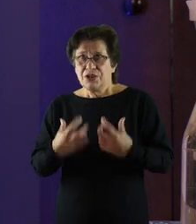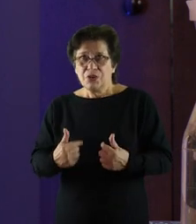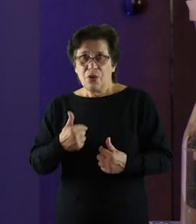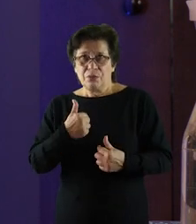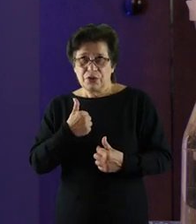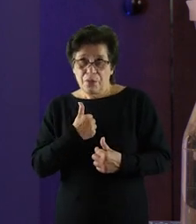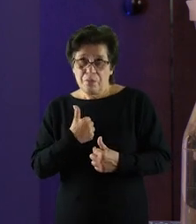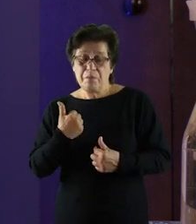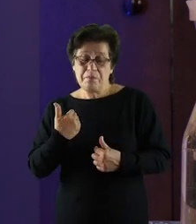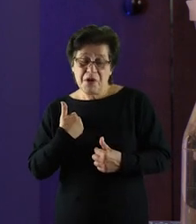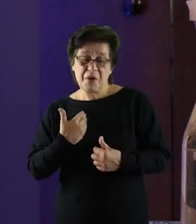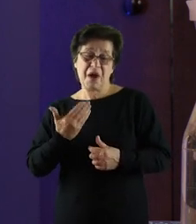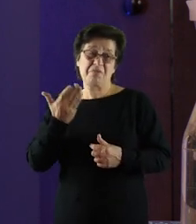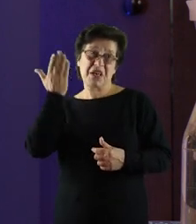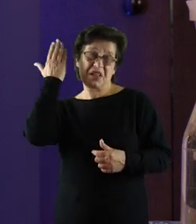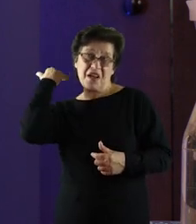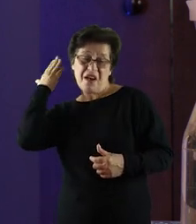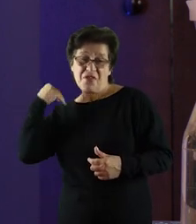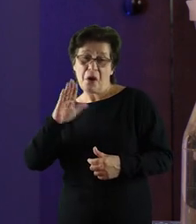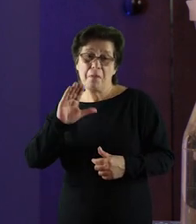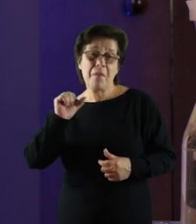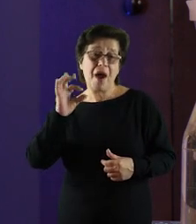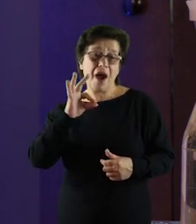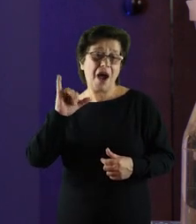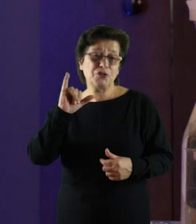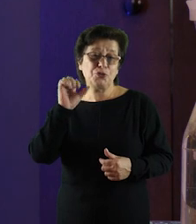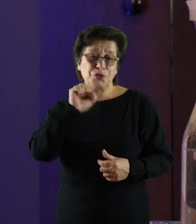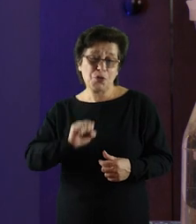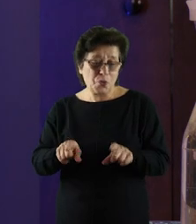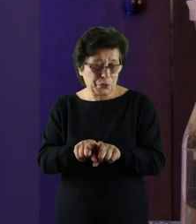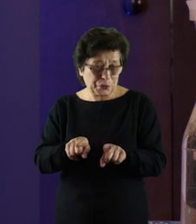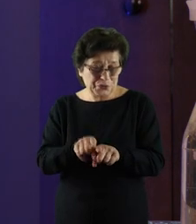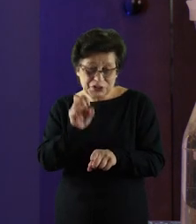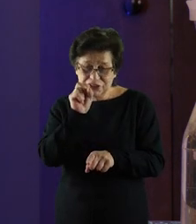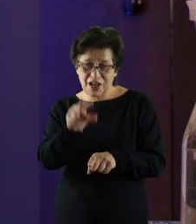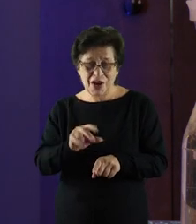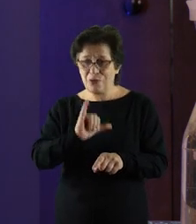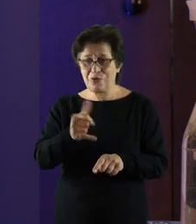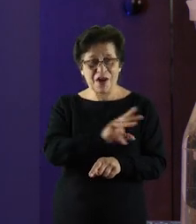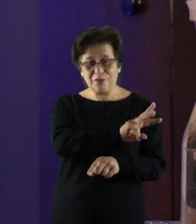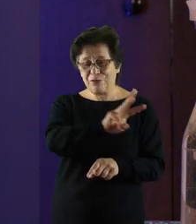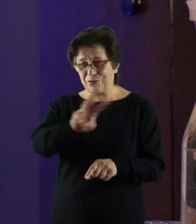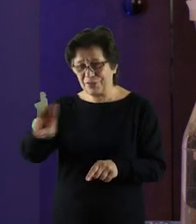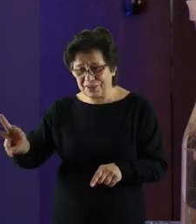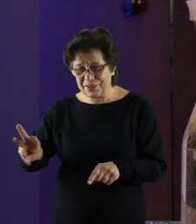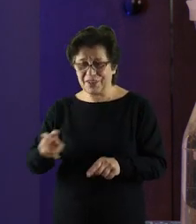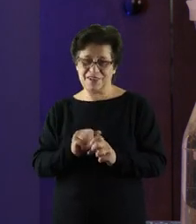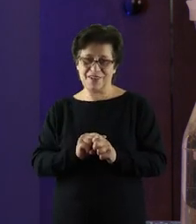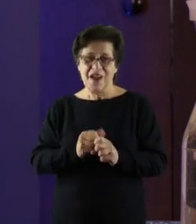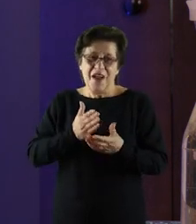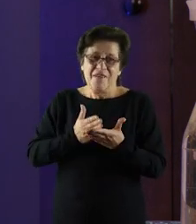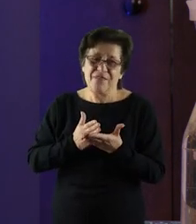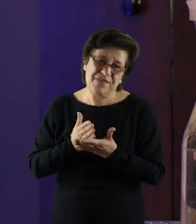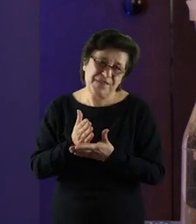byłam kiedyś Basią, taką jak wy, dziewczynką, która bardzo chciała wierzyć, że jest szczęśliwa,